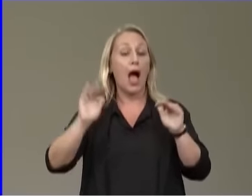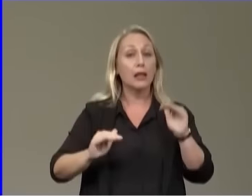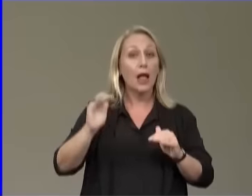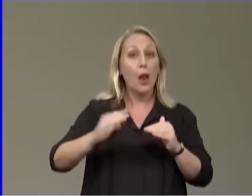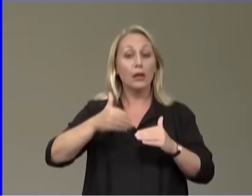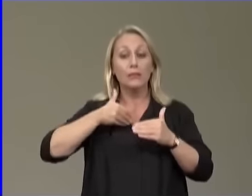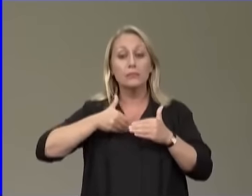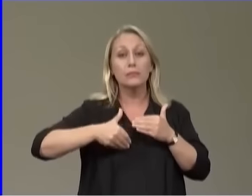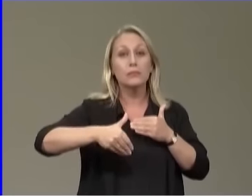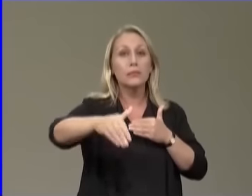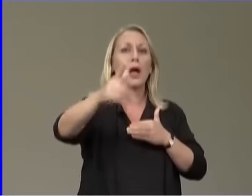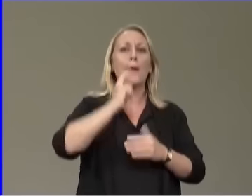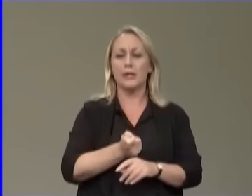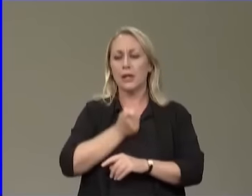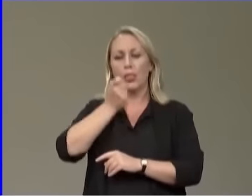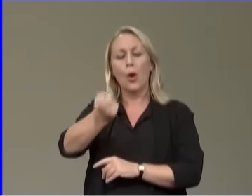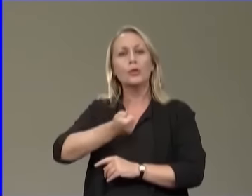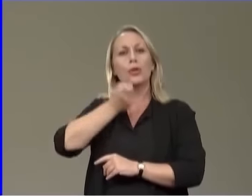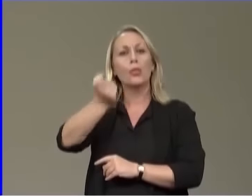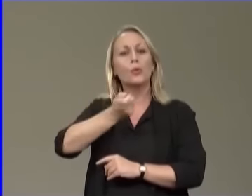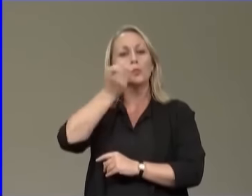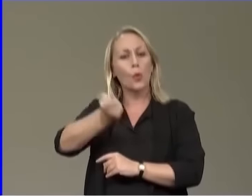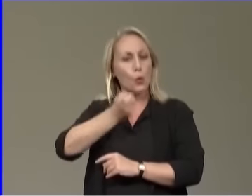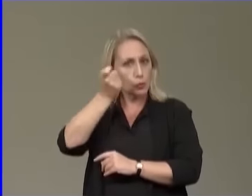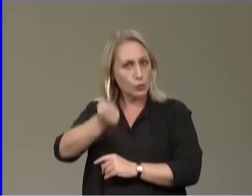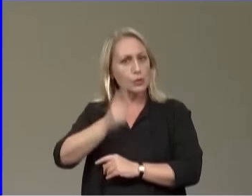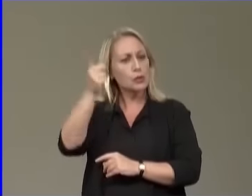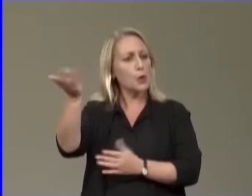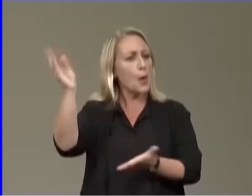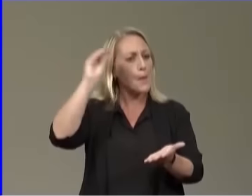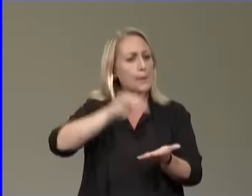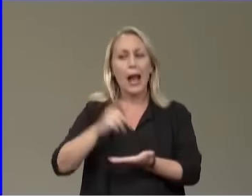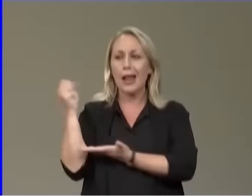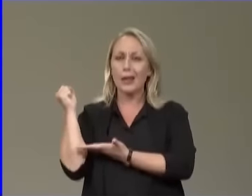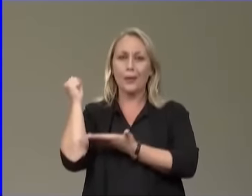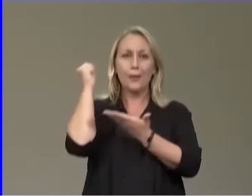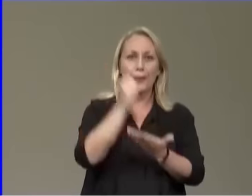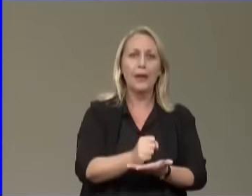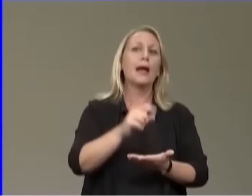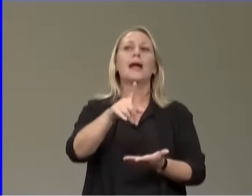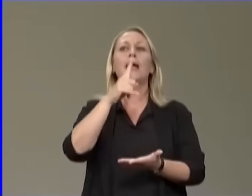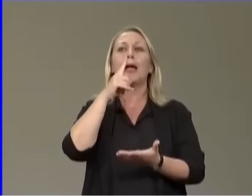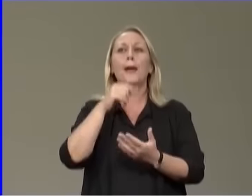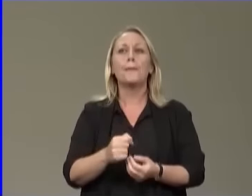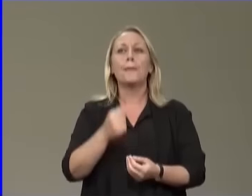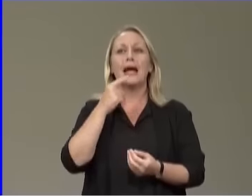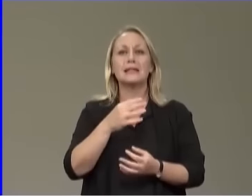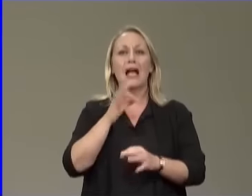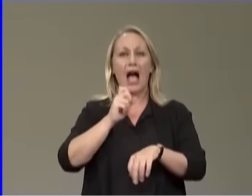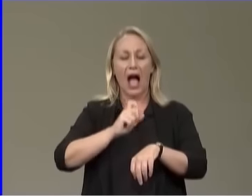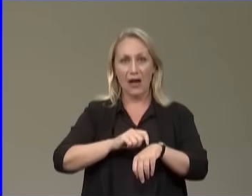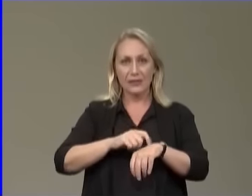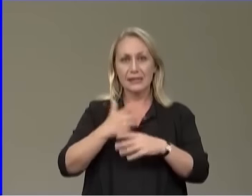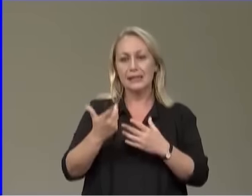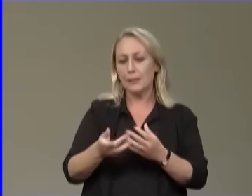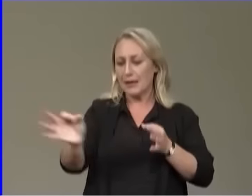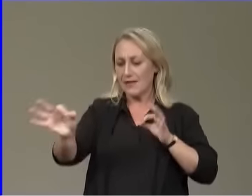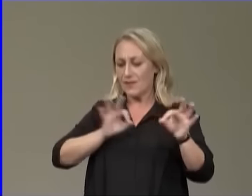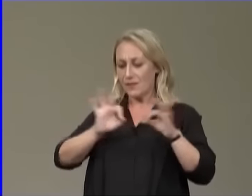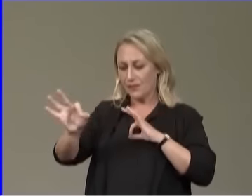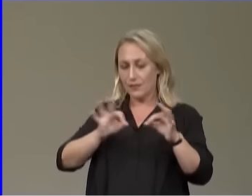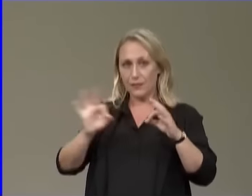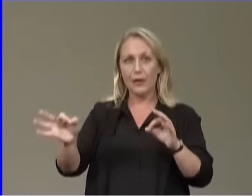χρόνου να γίνεται η αποπληρωμή με δυνατότητα αναχρηματοδότησης και οριστικής διευθέτησης και